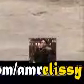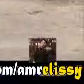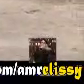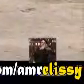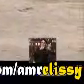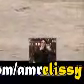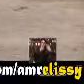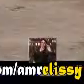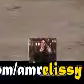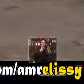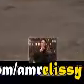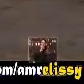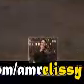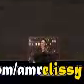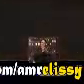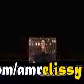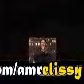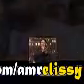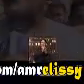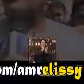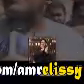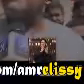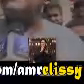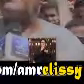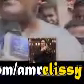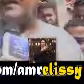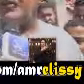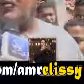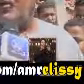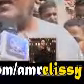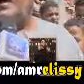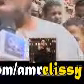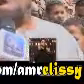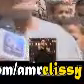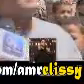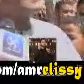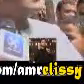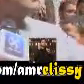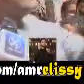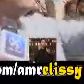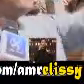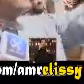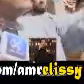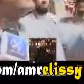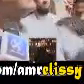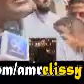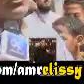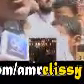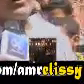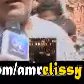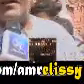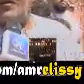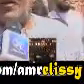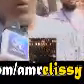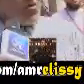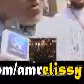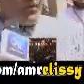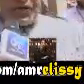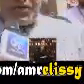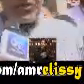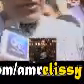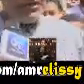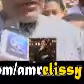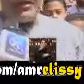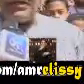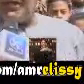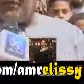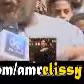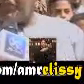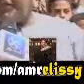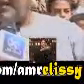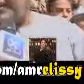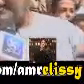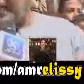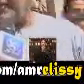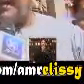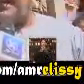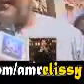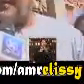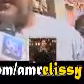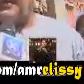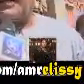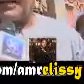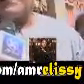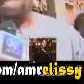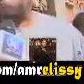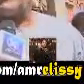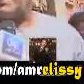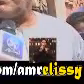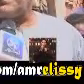منها القرية هنا، لأن الأطفال بيمشوا الصبح حوالي أكثر من 7 كيلو أو 3 كيلو أو 4 كيلو المدارس أخرى، وما فيش المواصلات طبعا زحمة